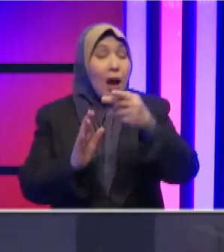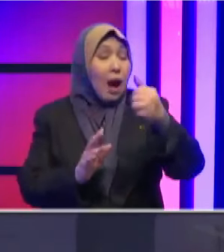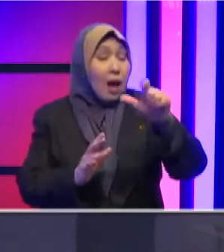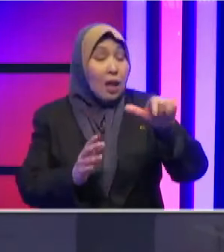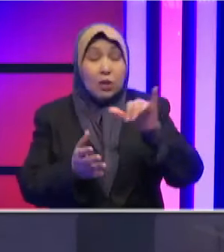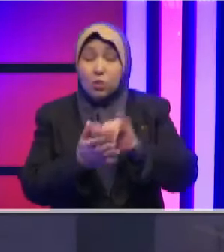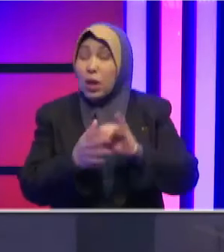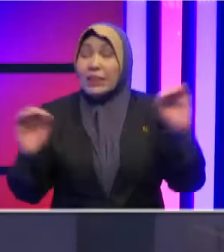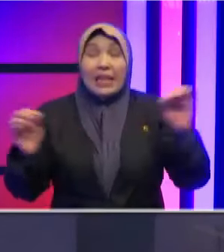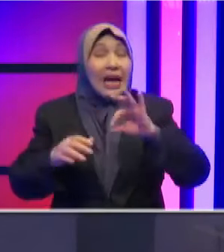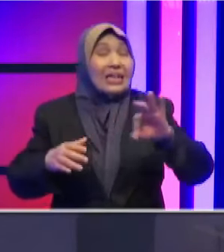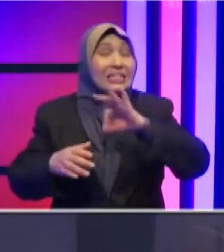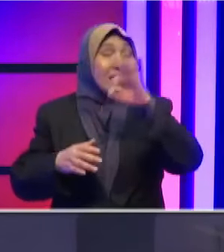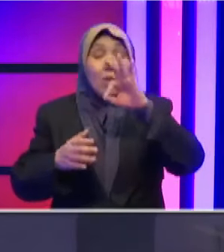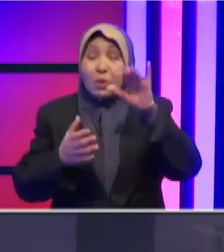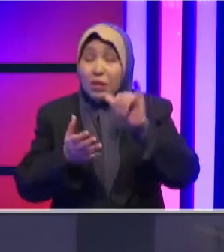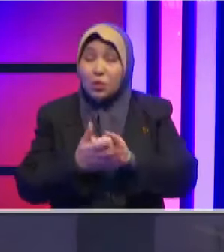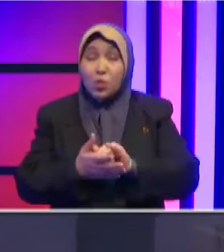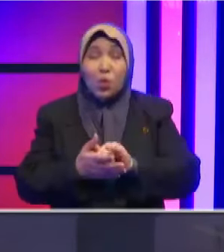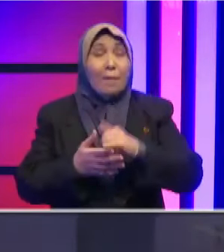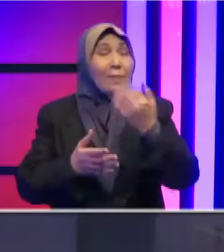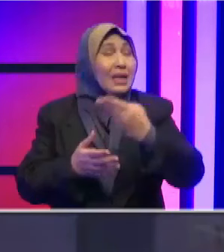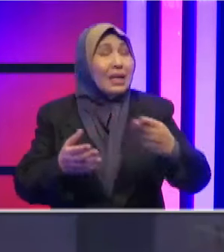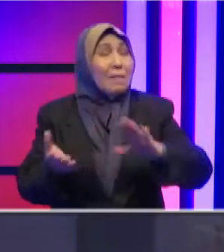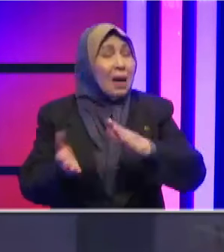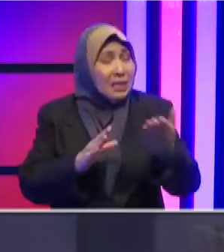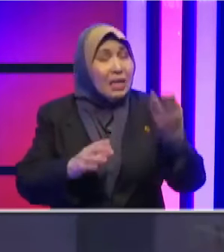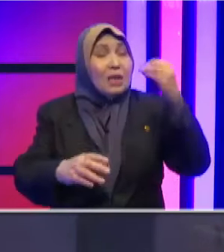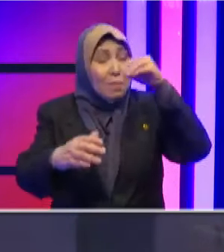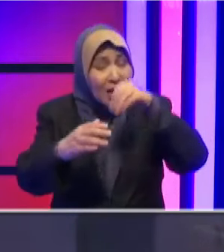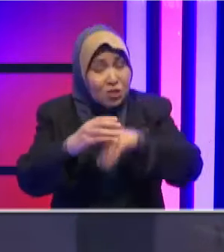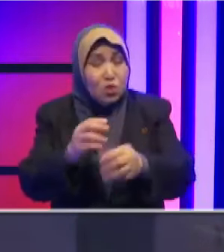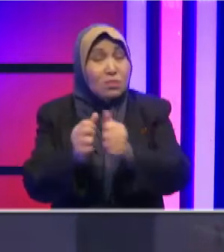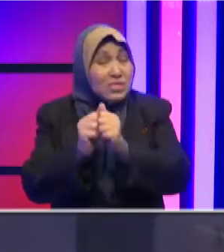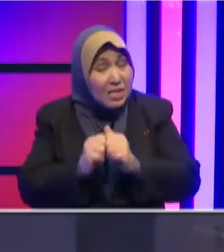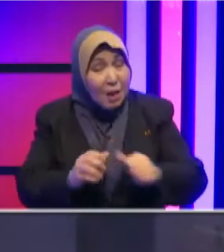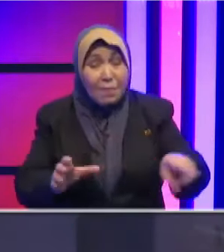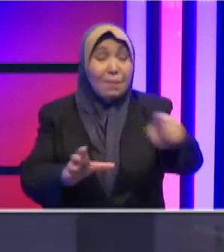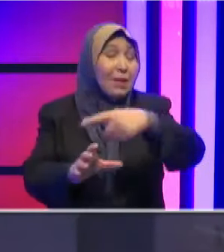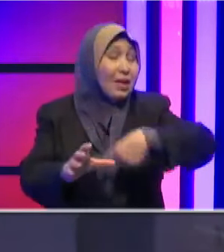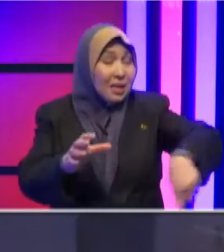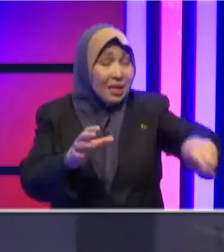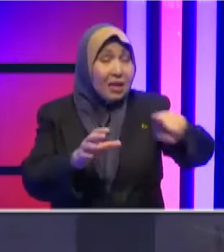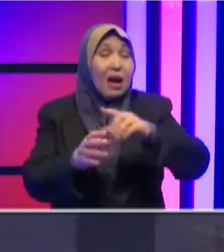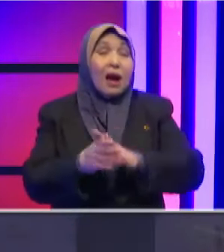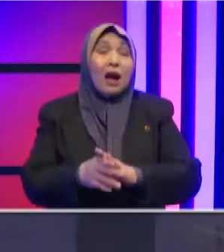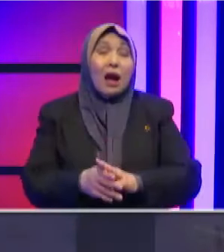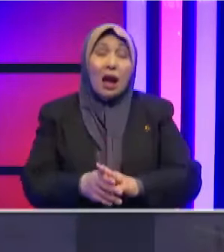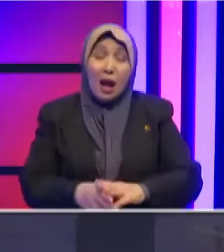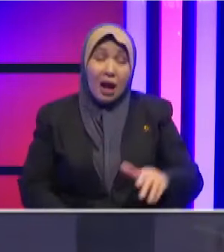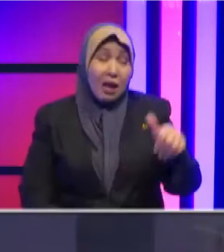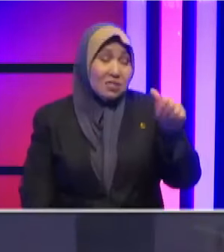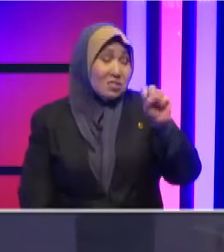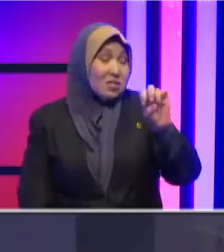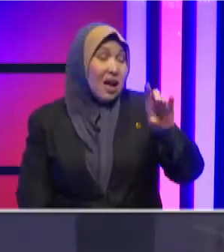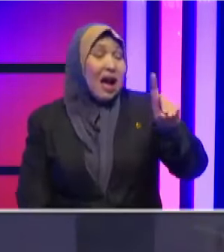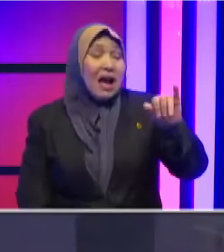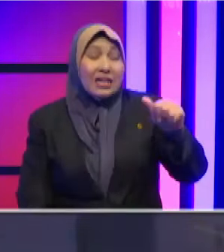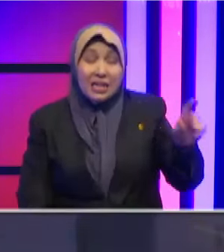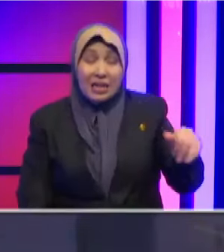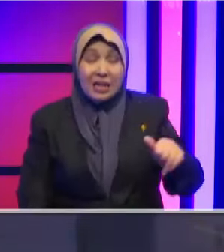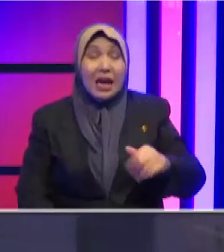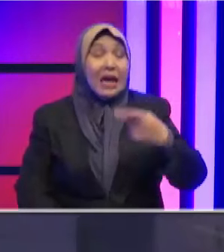nyawa benda mati tetapi dimasukkan sekali bersama mereka kedalam api neraka ashadi menyebutkan